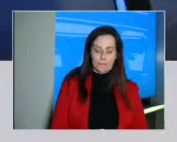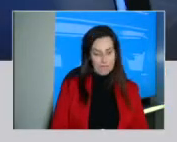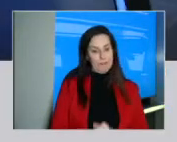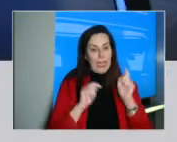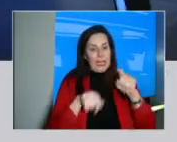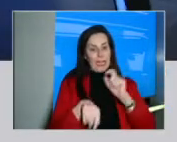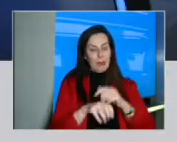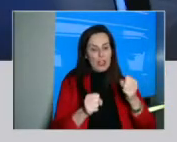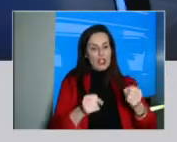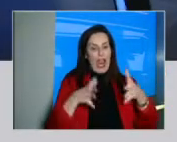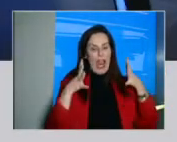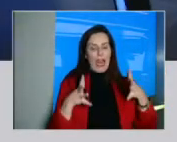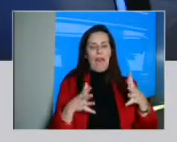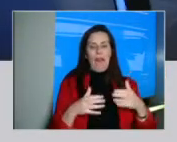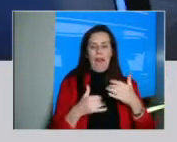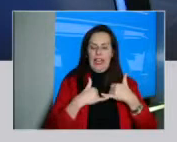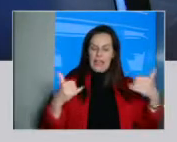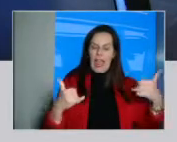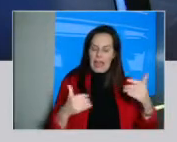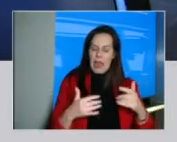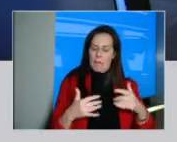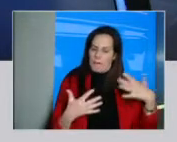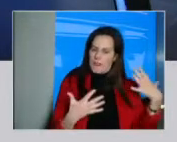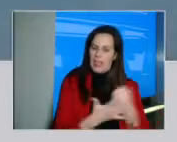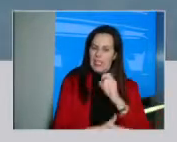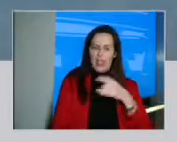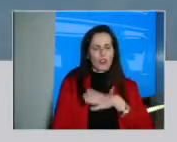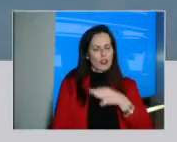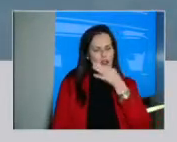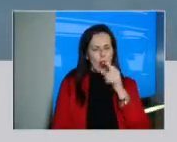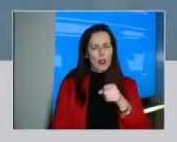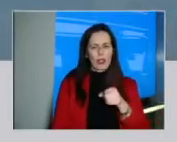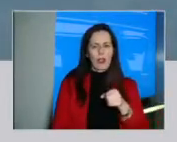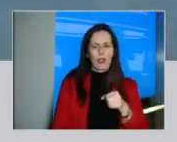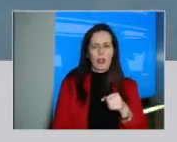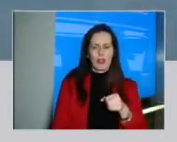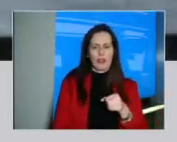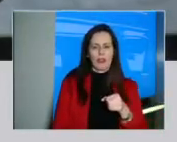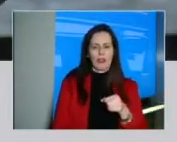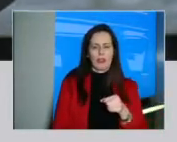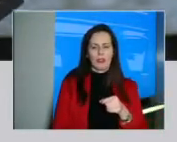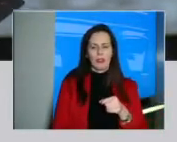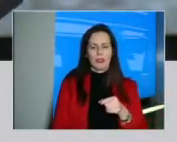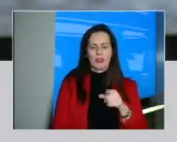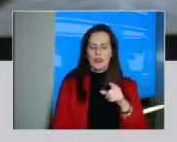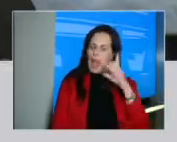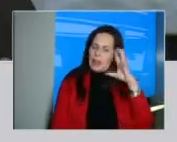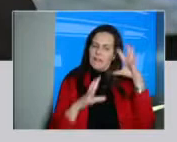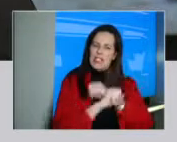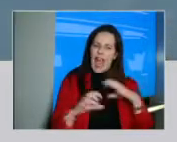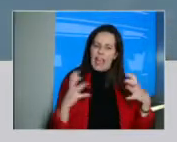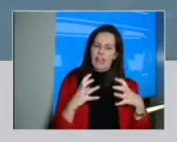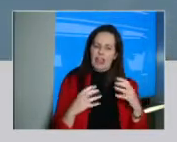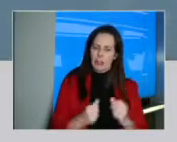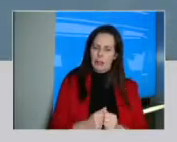הגיע הזמן לשחרר, להתקדם, לנצח. אני רוצה לדבר איתך, דוקטור חדד, סליחה, על התפיסה החברתית